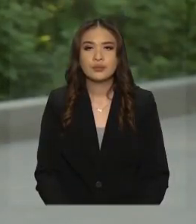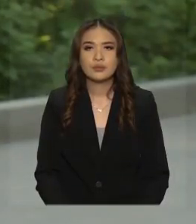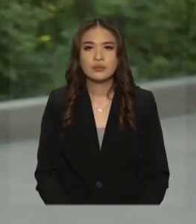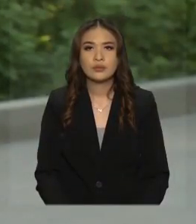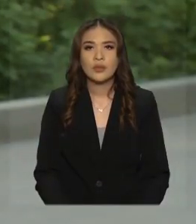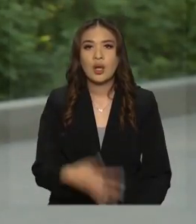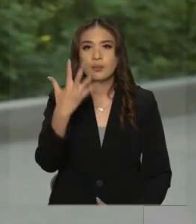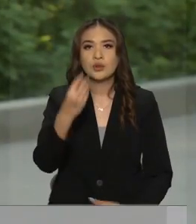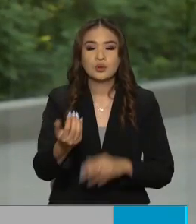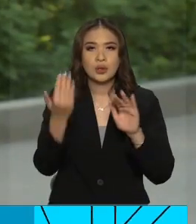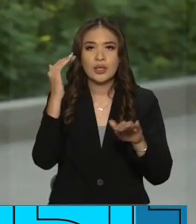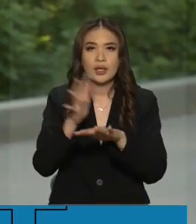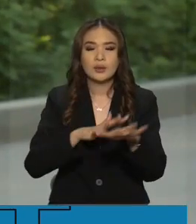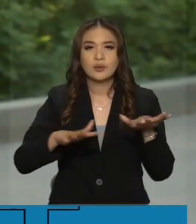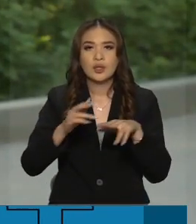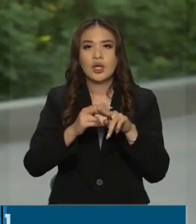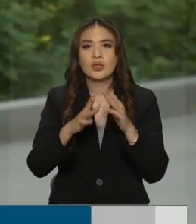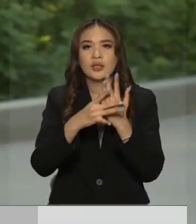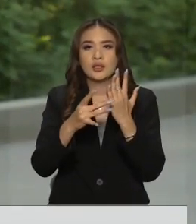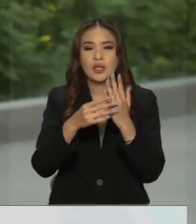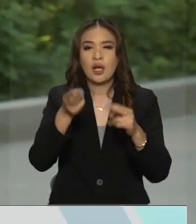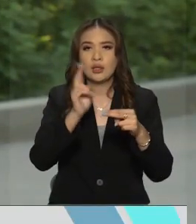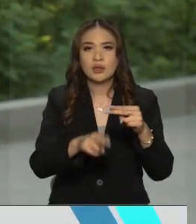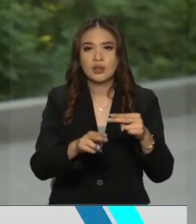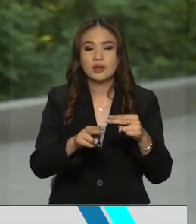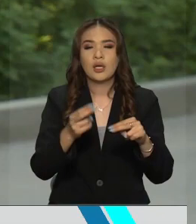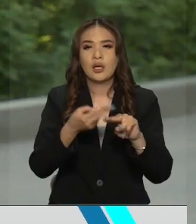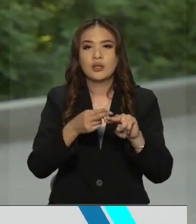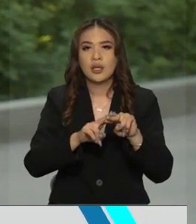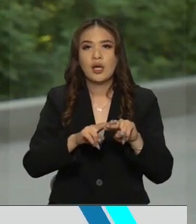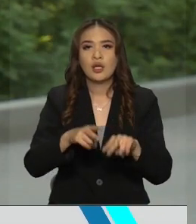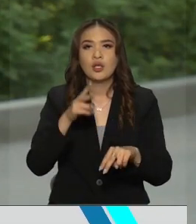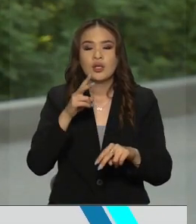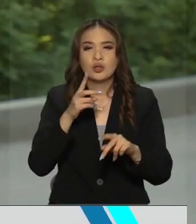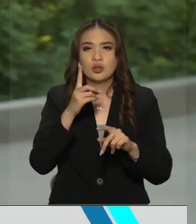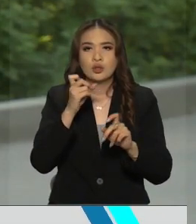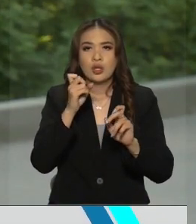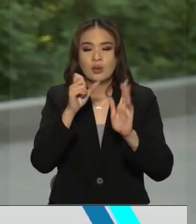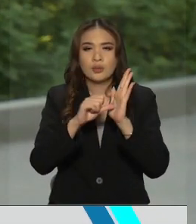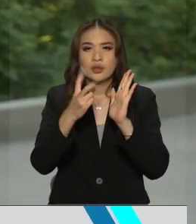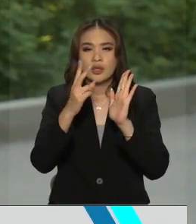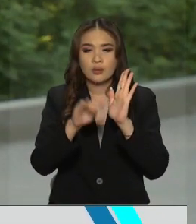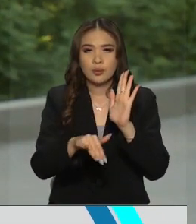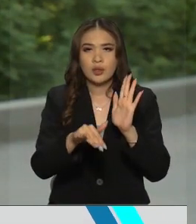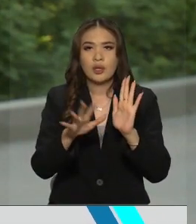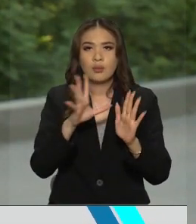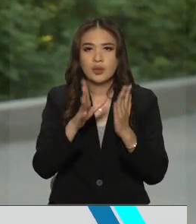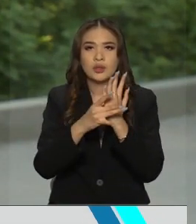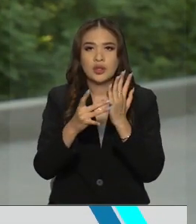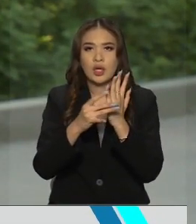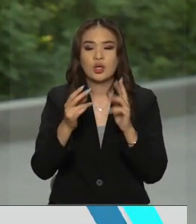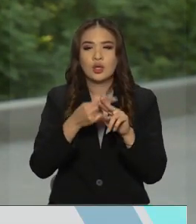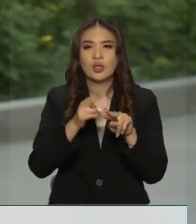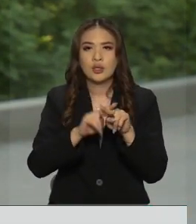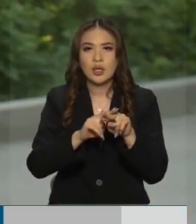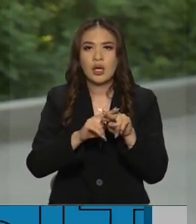5 күн бұрын елімізде ұлттық бұрынғай тестілеу аяқталды. Барлығы 162 000 талапкер тапсырыпты. Оның 714-ті ереже бұзып